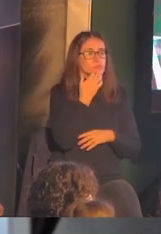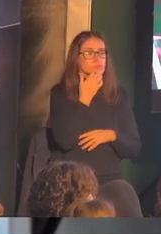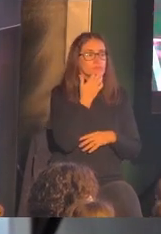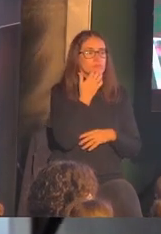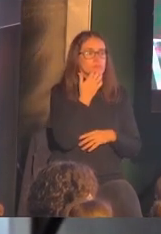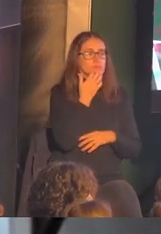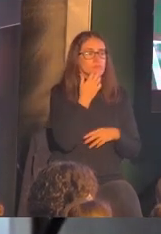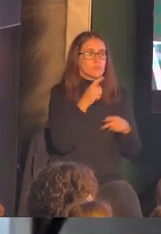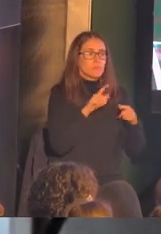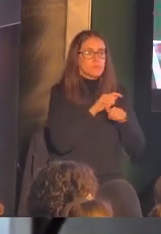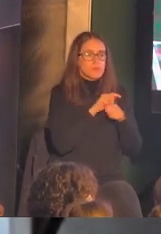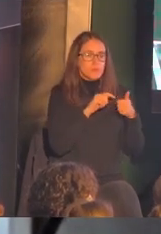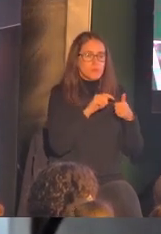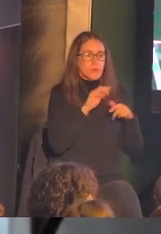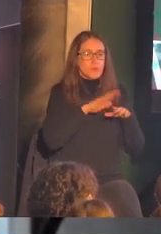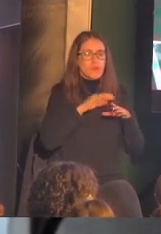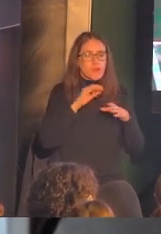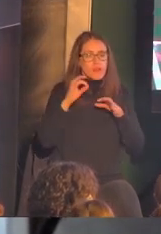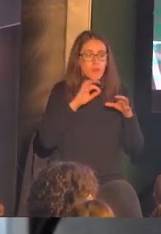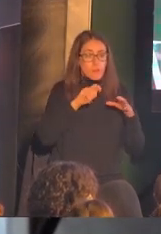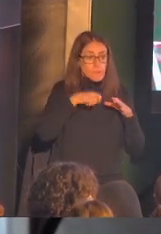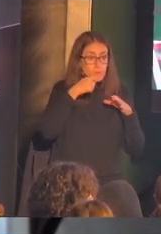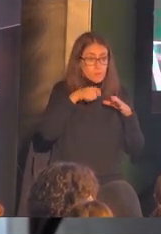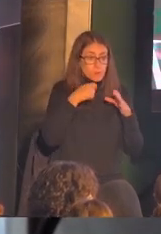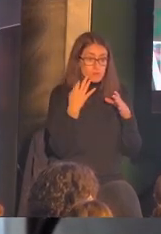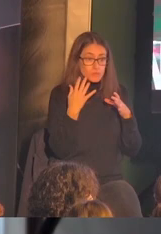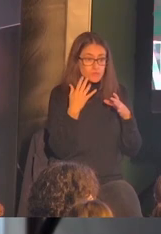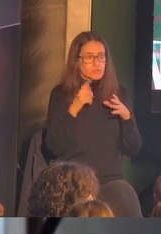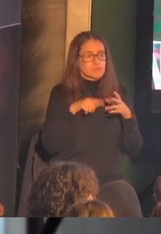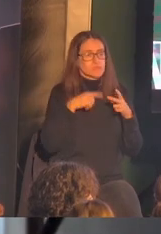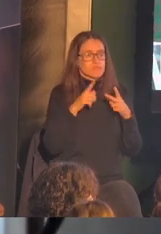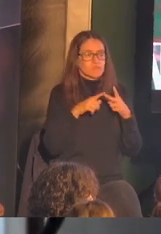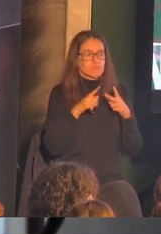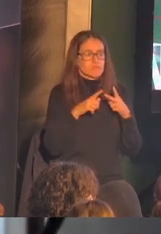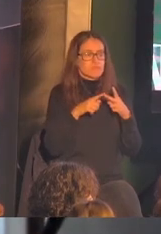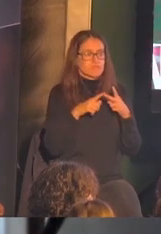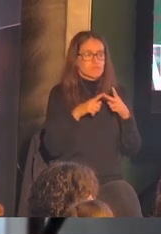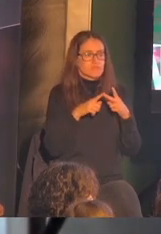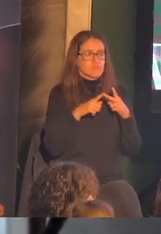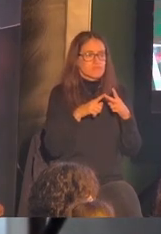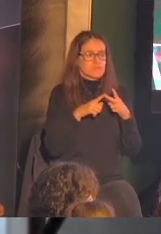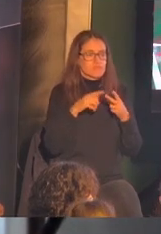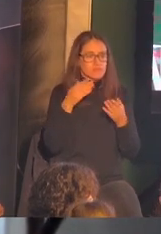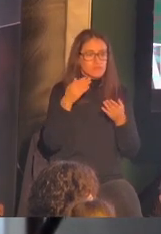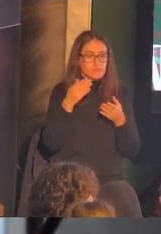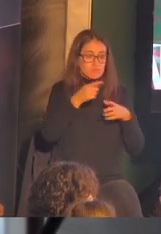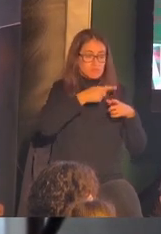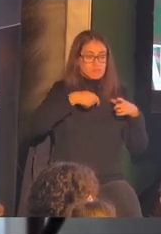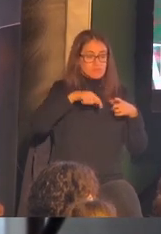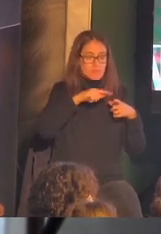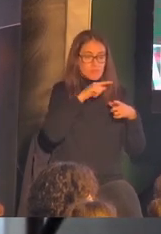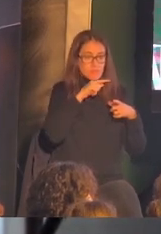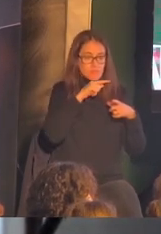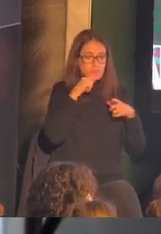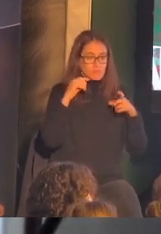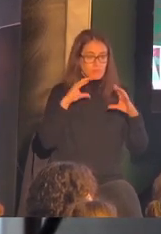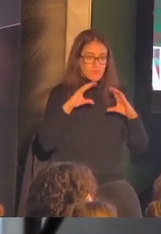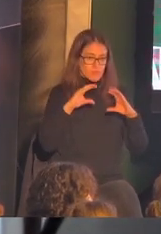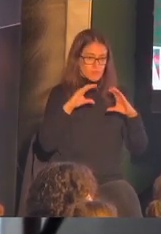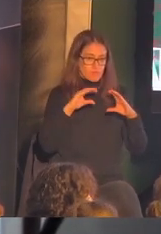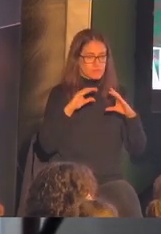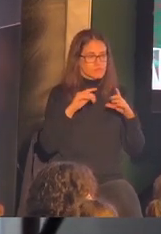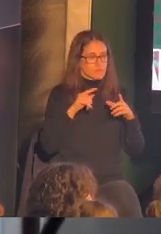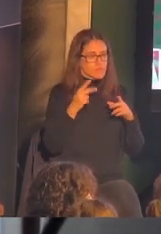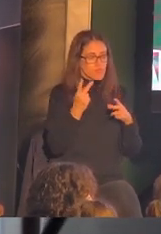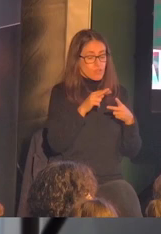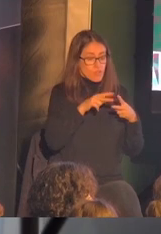un mousse, vale, una mousse, i l'altre és per fer un pa de pessic. Són dues bases, són dues mescles de